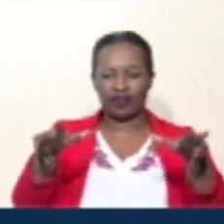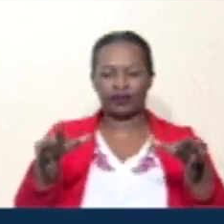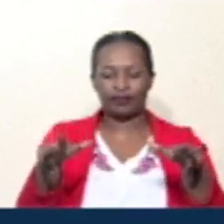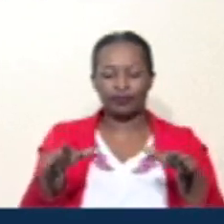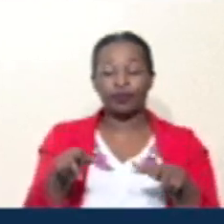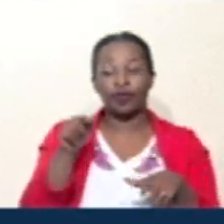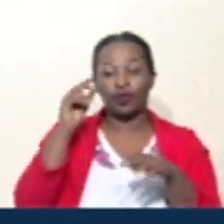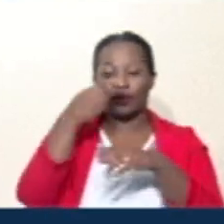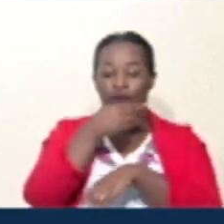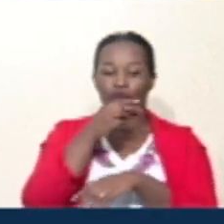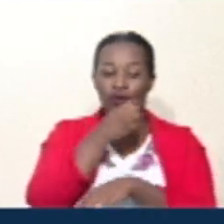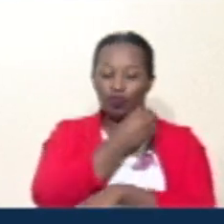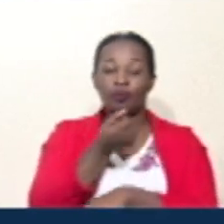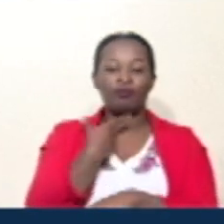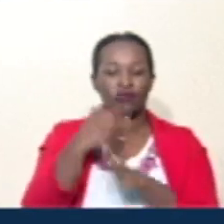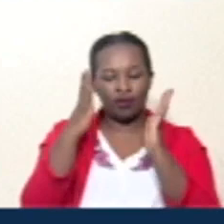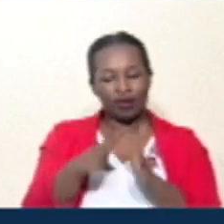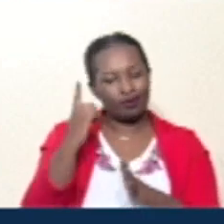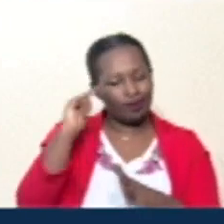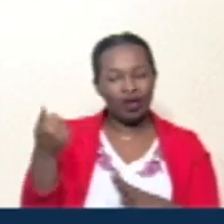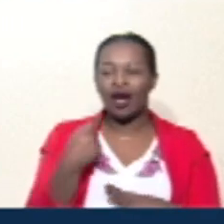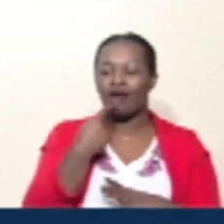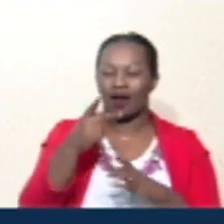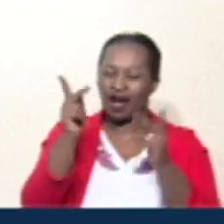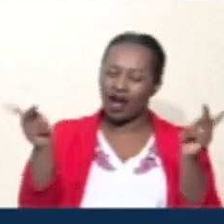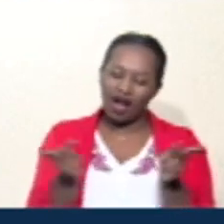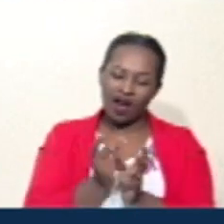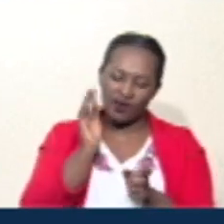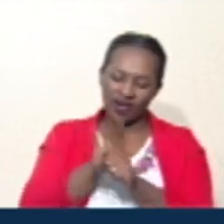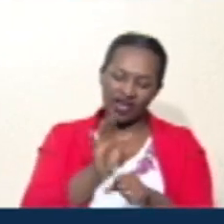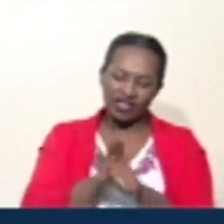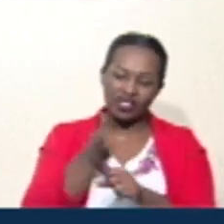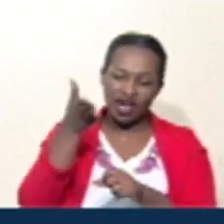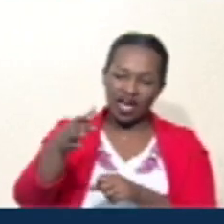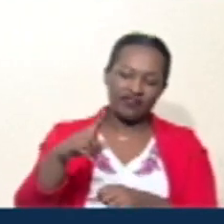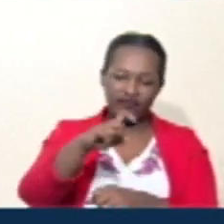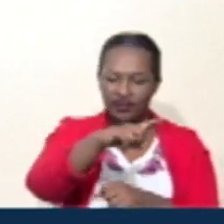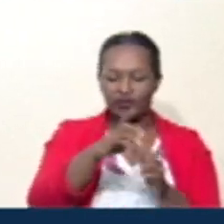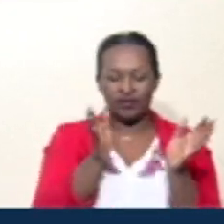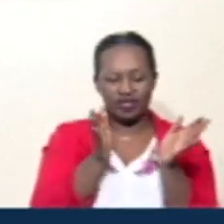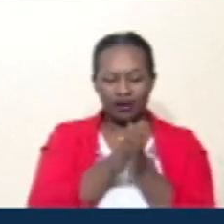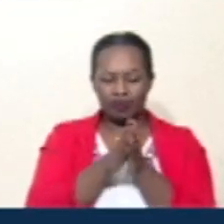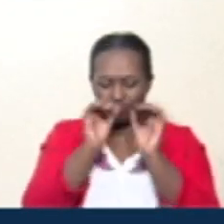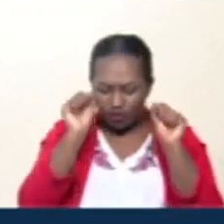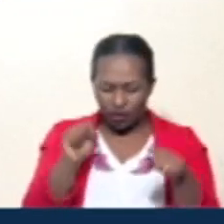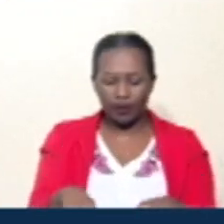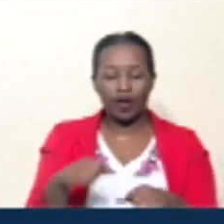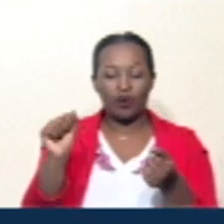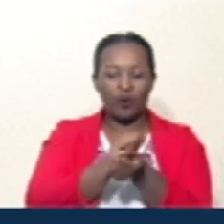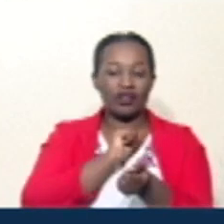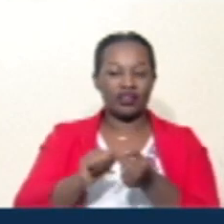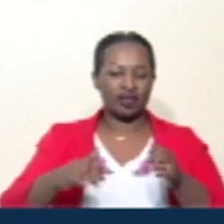Flandri avuga ko ahantu henshi abahuzuye mikrobe na za virusi zakwangiza umubiri ziramutse ziwinjiyemo bityo